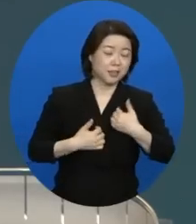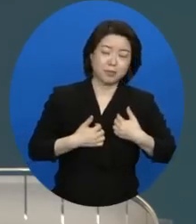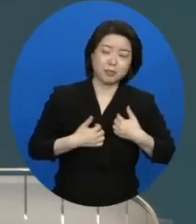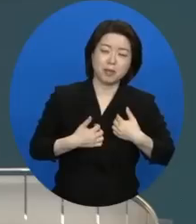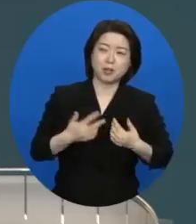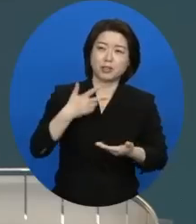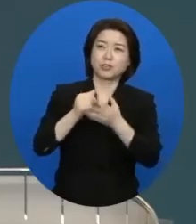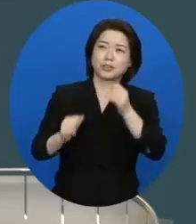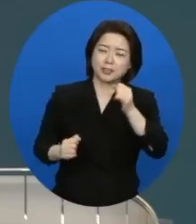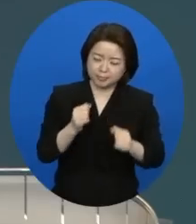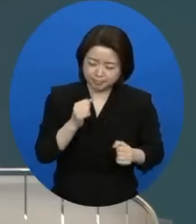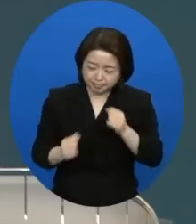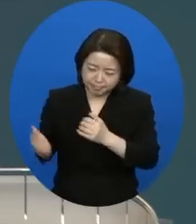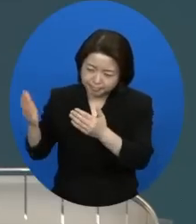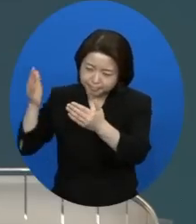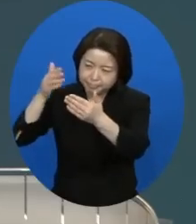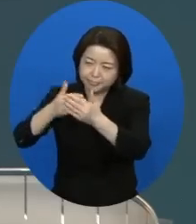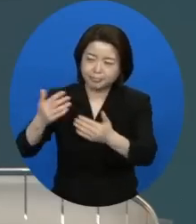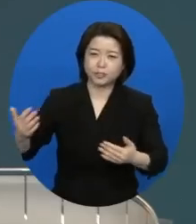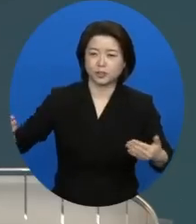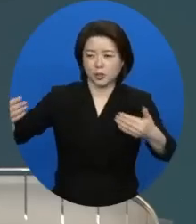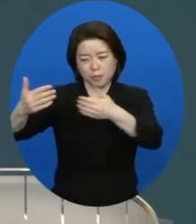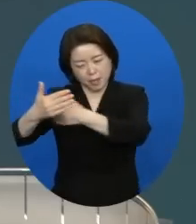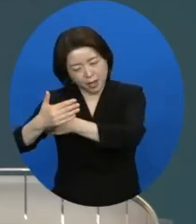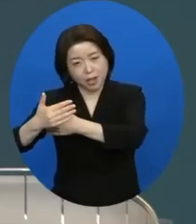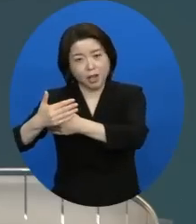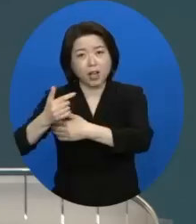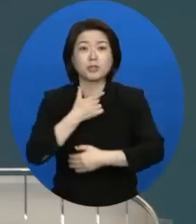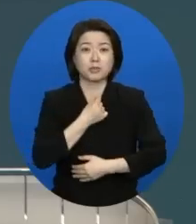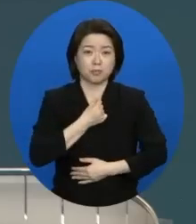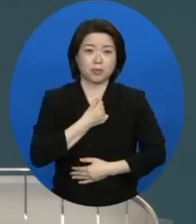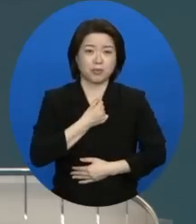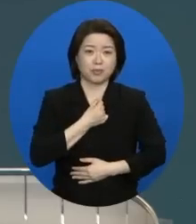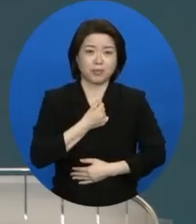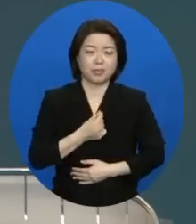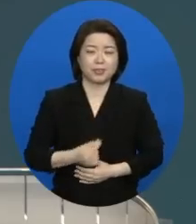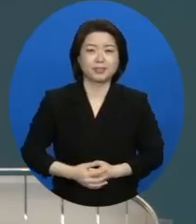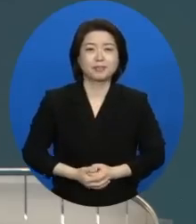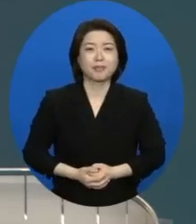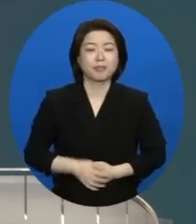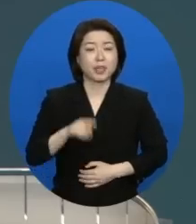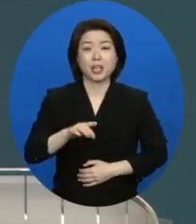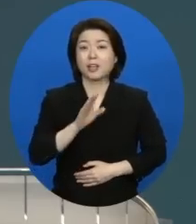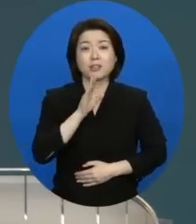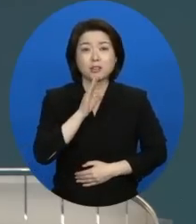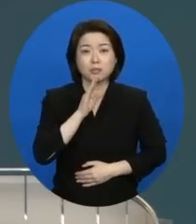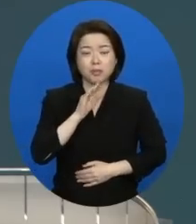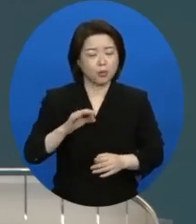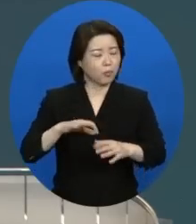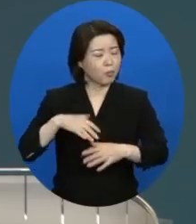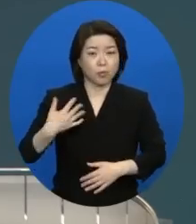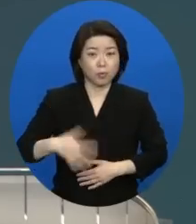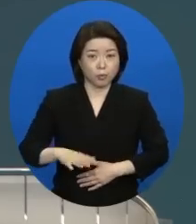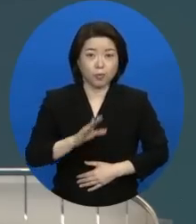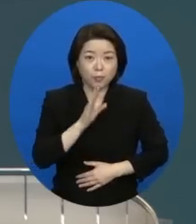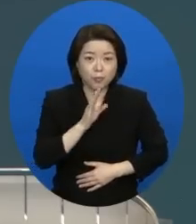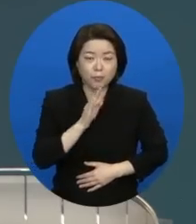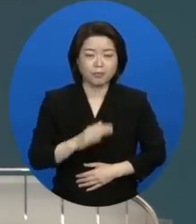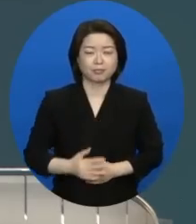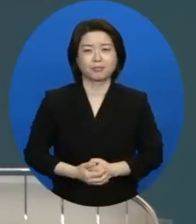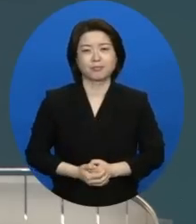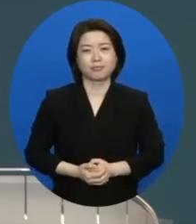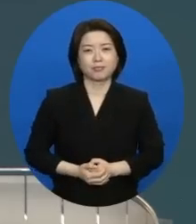주님께 달려가 주님의 품에 안기고 싶은 거예요. 이건 정말 놀라운 일이죠.